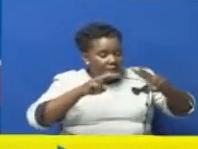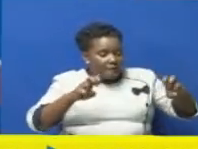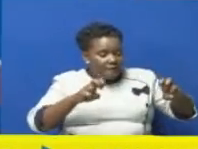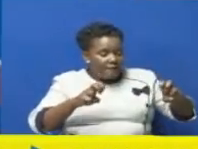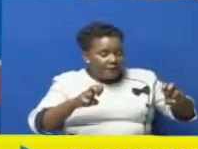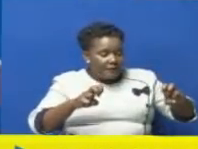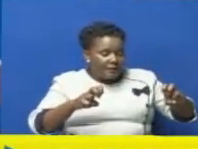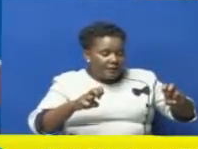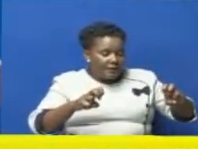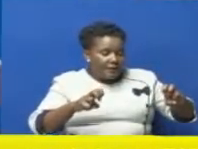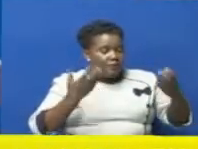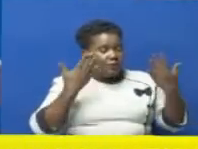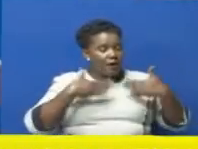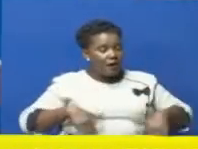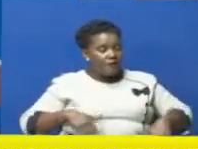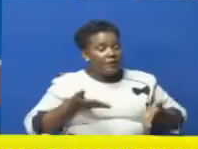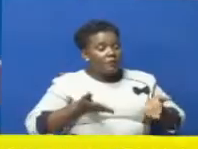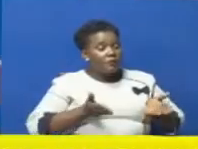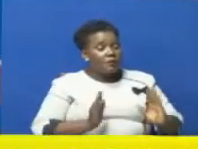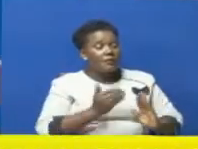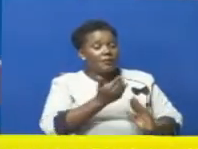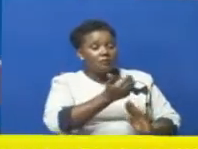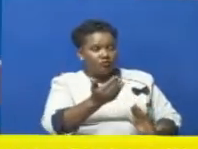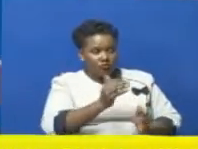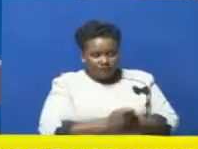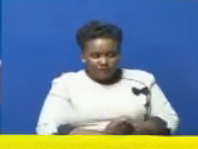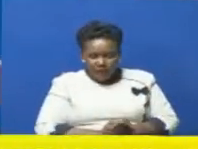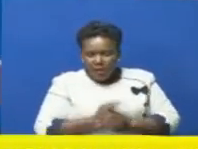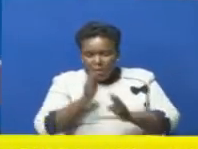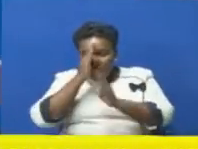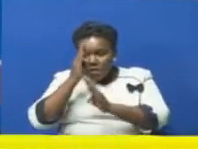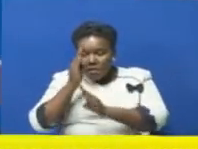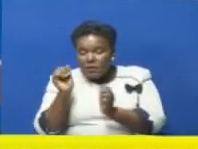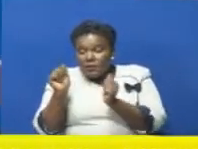mtoto na viashiria vya malaria kwa mwaka 2021